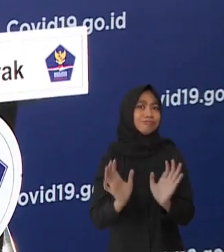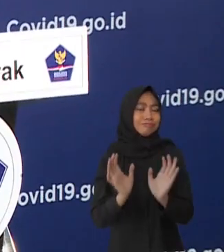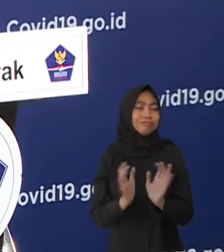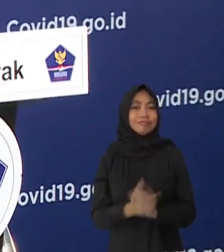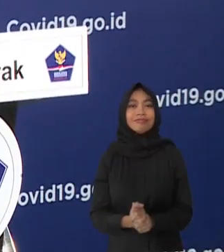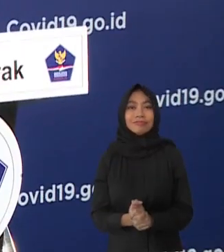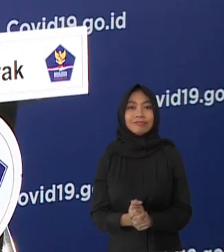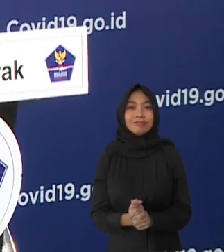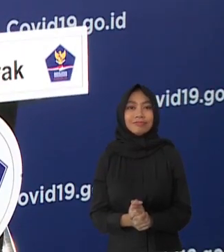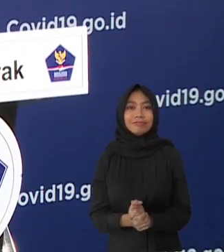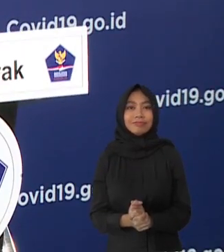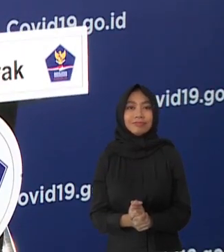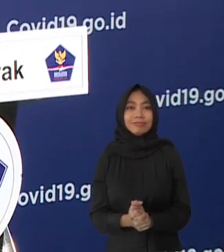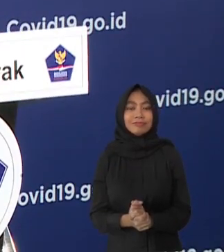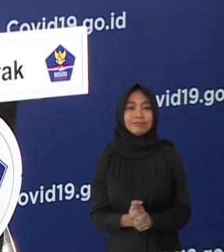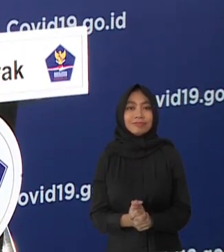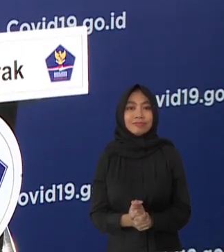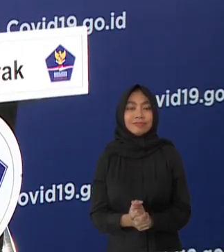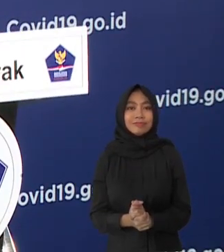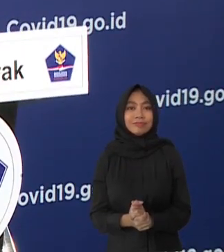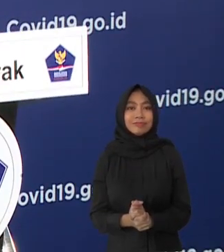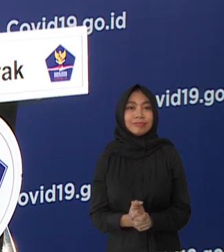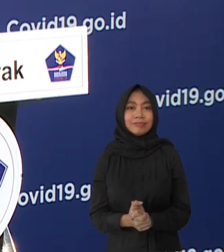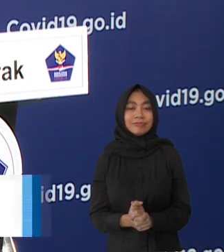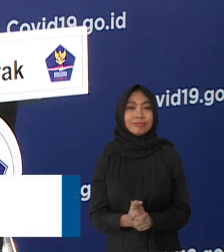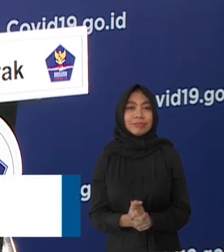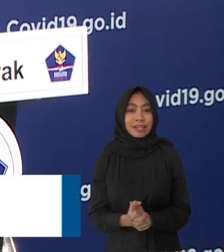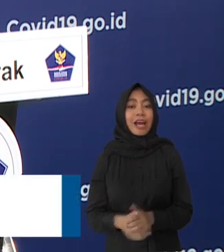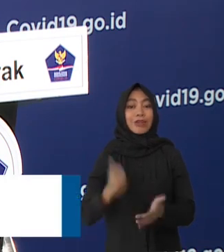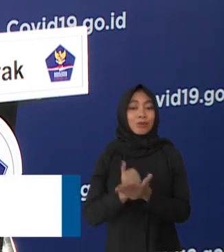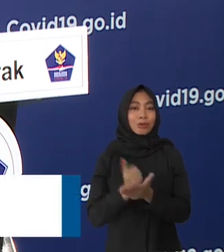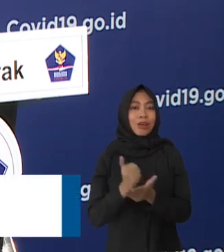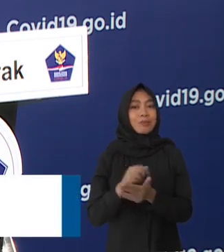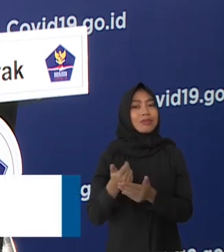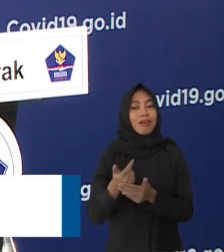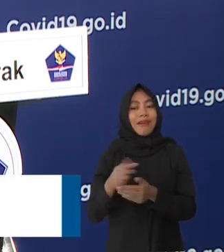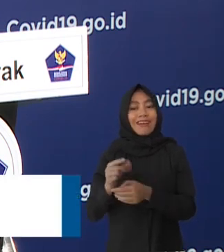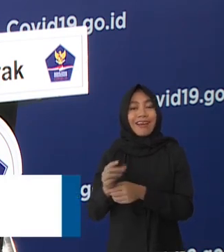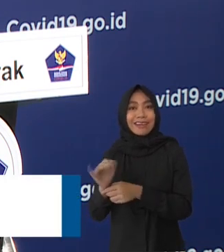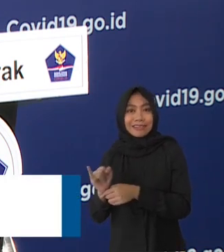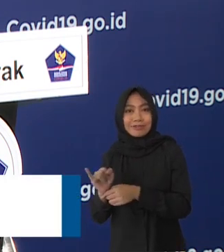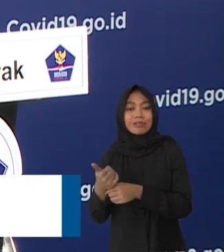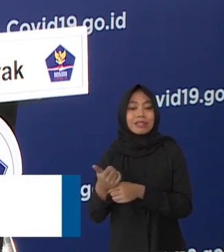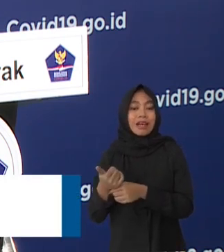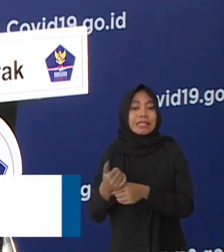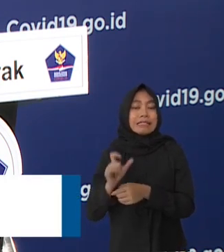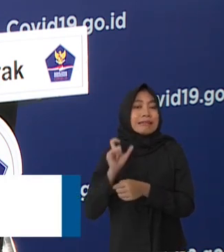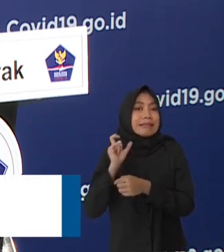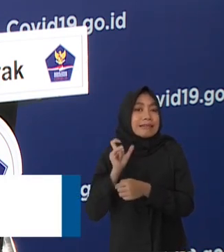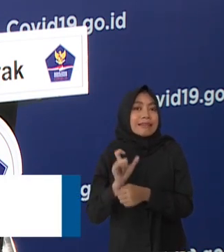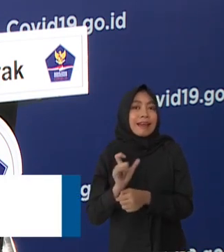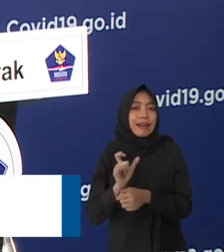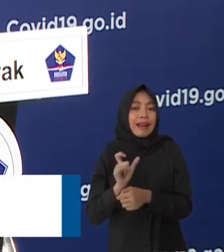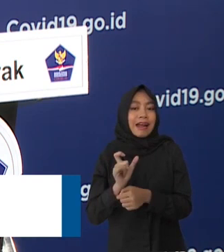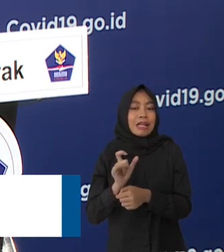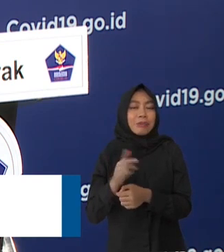Radio Republik Indonesia. Ini sebuah cara sebenarnya untuk mendekatkan radio, karena radio adalah sebuah cara yang paling